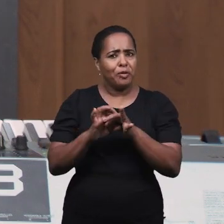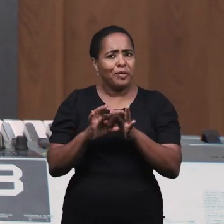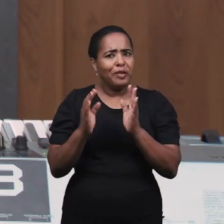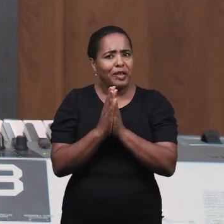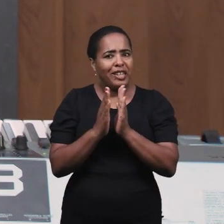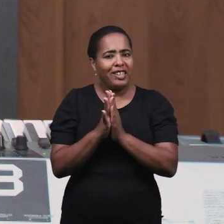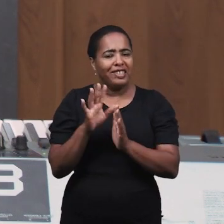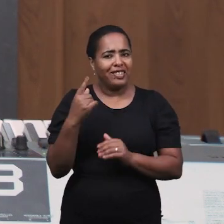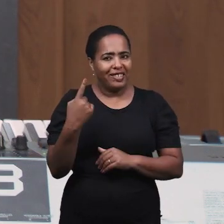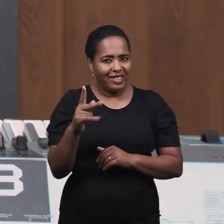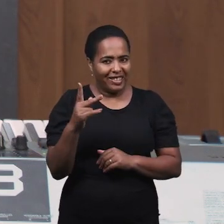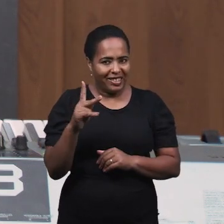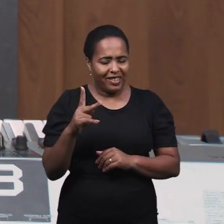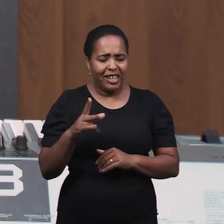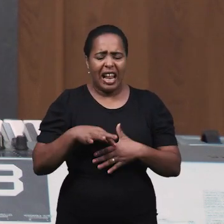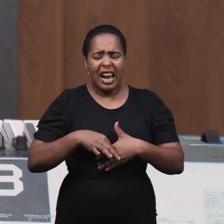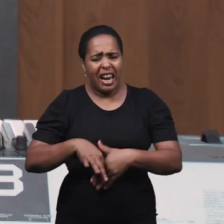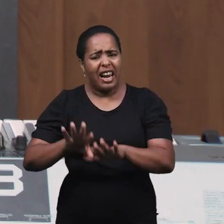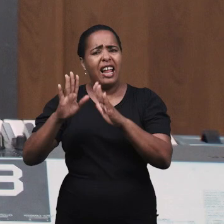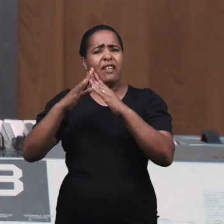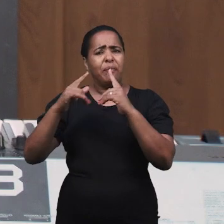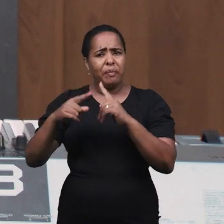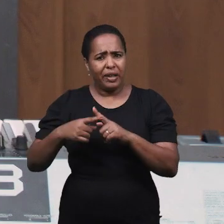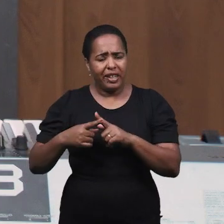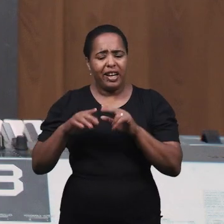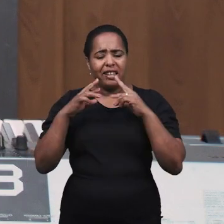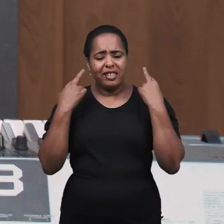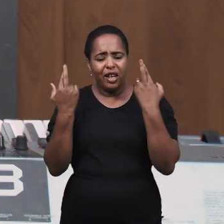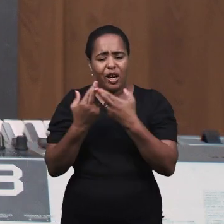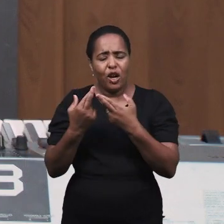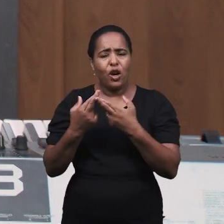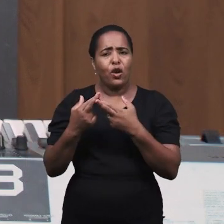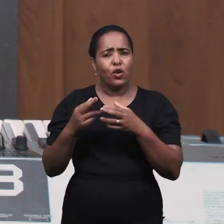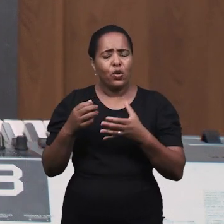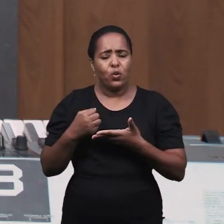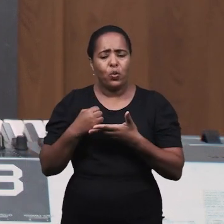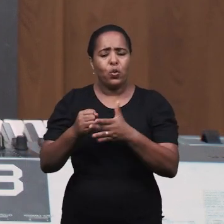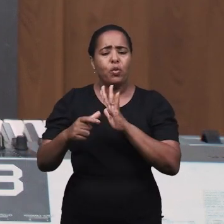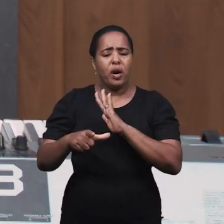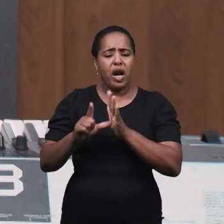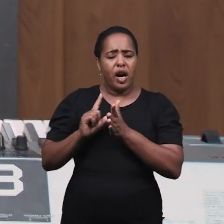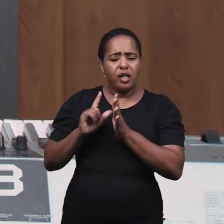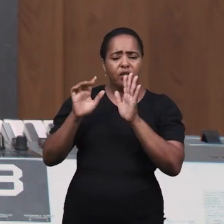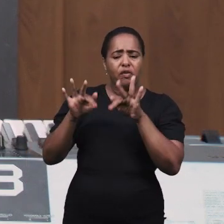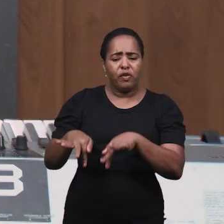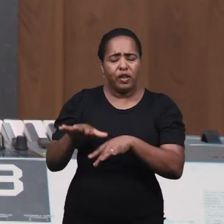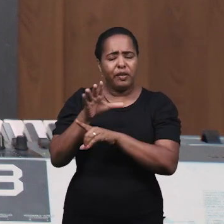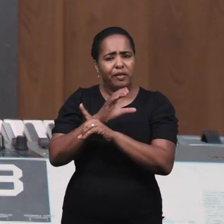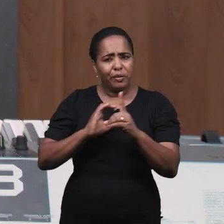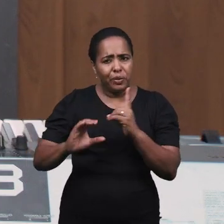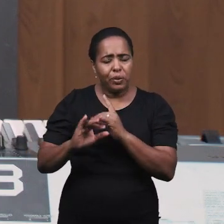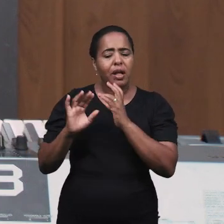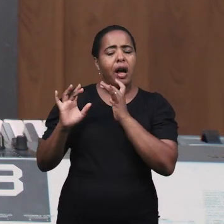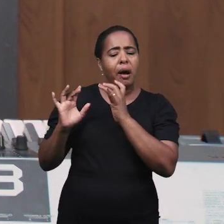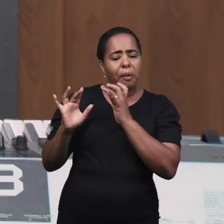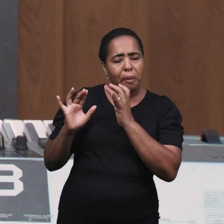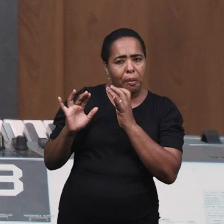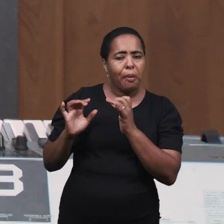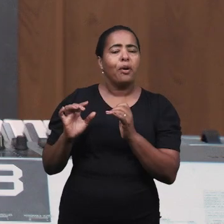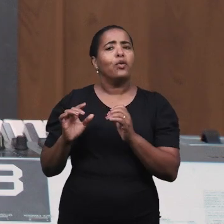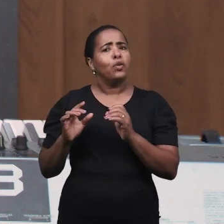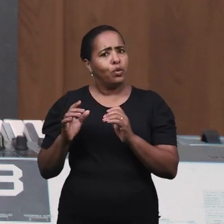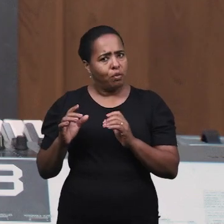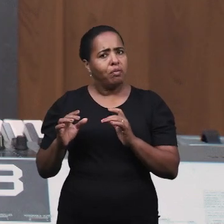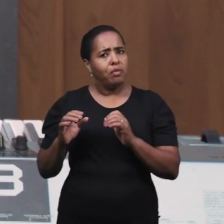le culte, au moment de communion, de prière. Apportez votre flûte à l'église, jouez dans un groupe d'instance avant le culte, après le